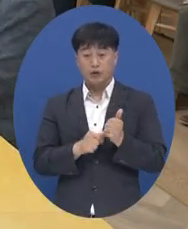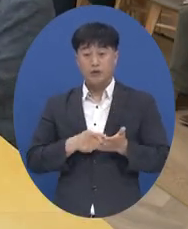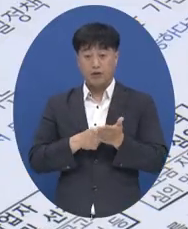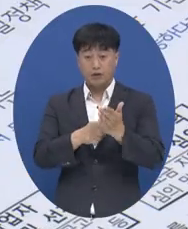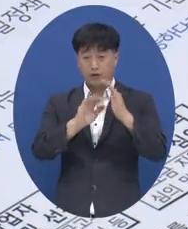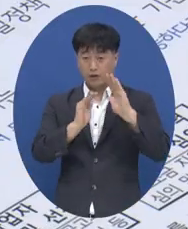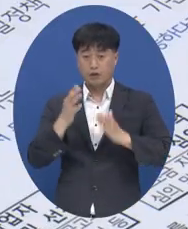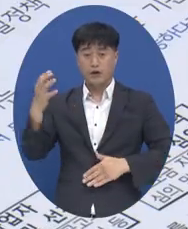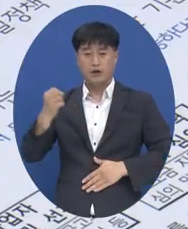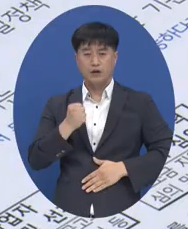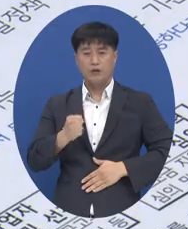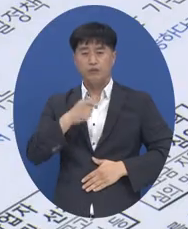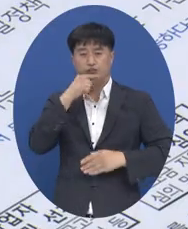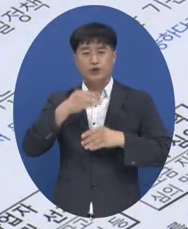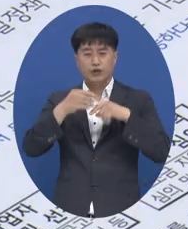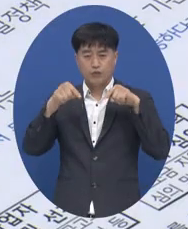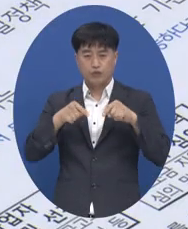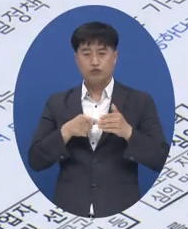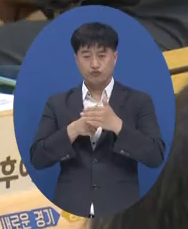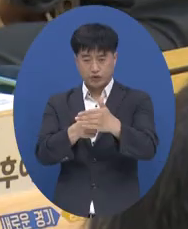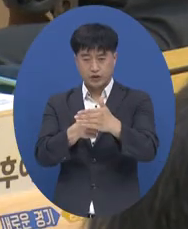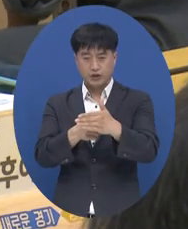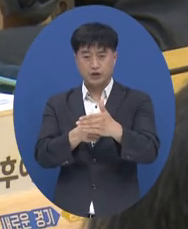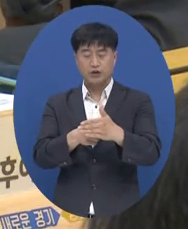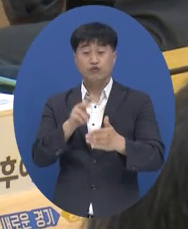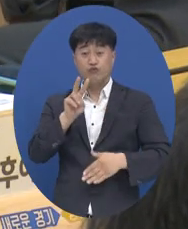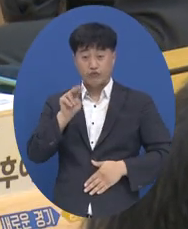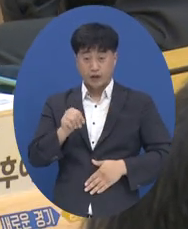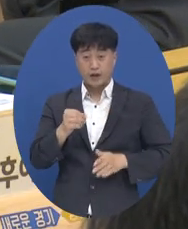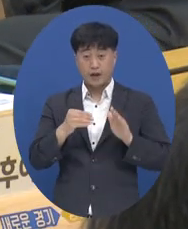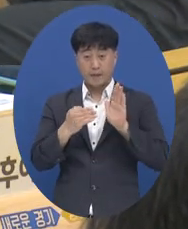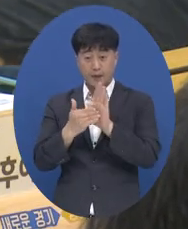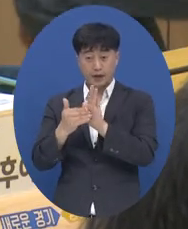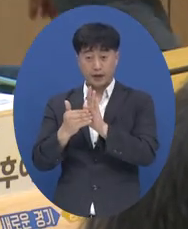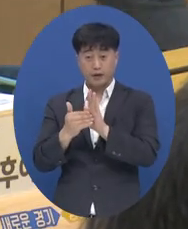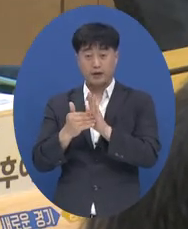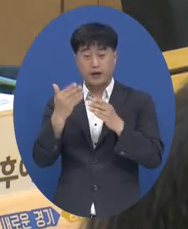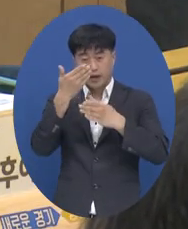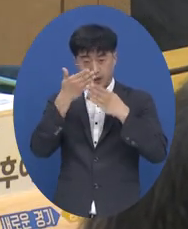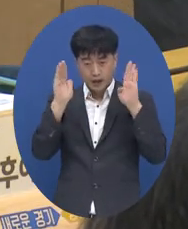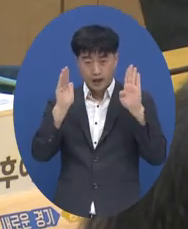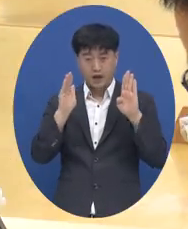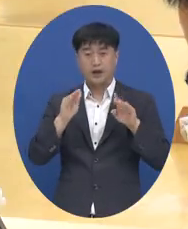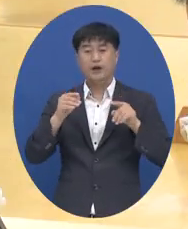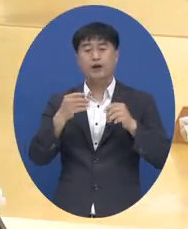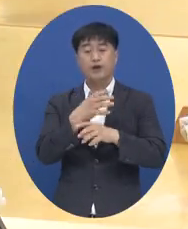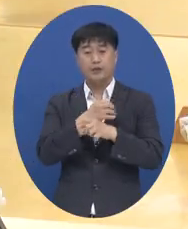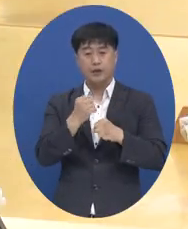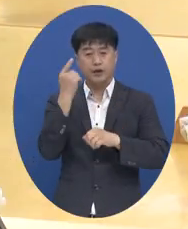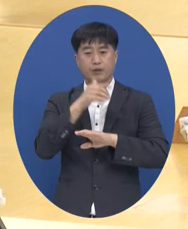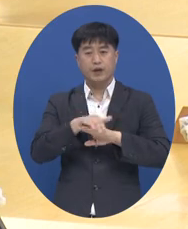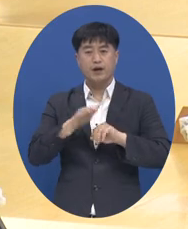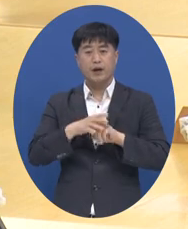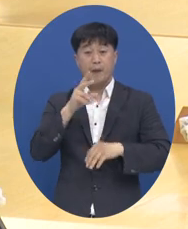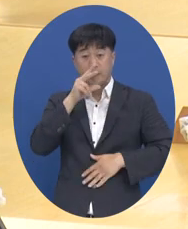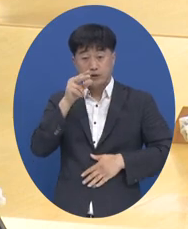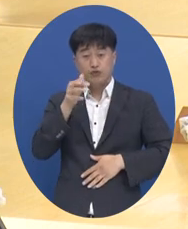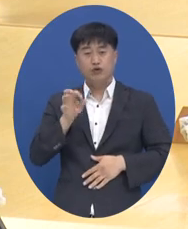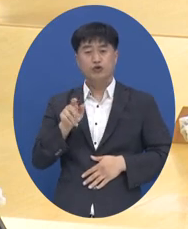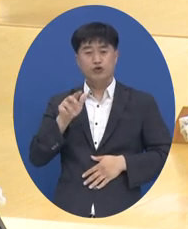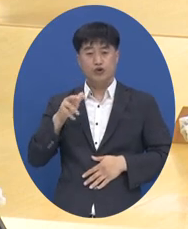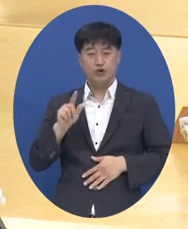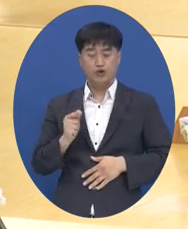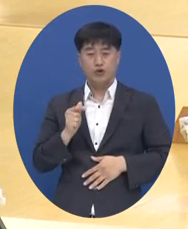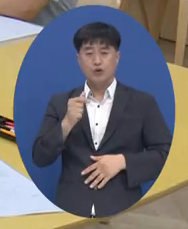사안들을 토대로 대북 협상 을 추진하고 un 제 자면 자를 협의할 예정입니다 파주 씨와 연천군